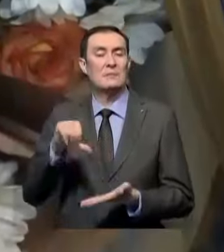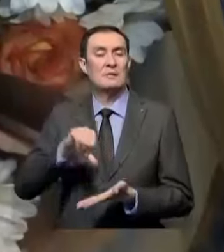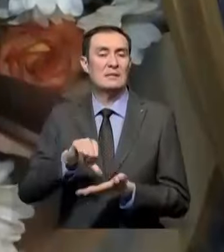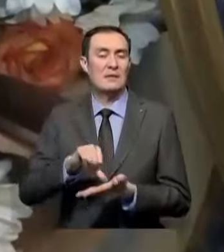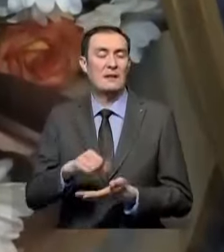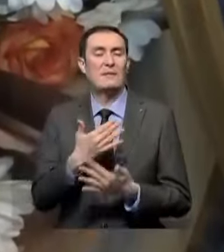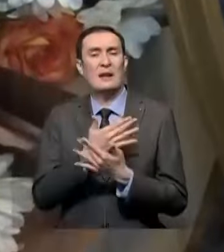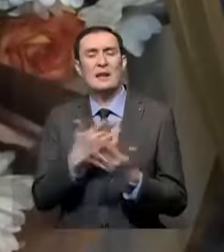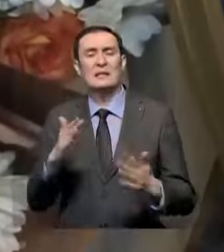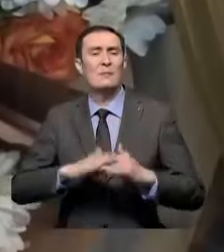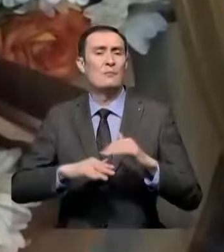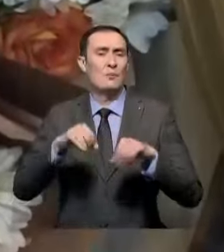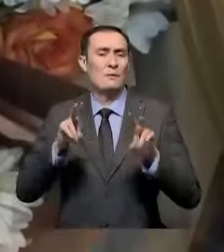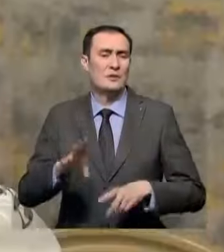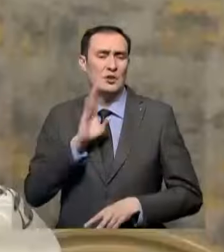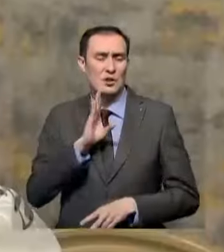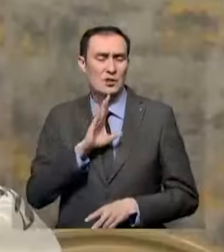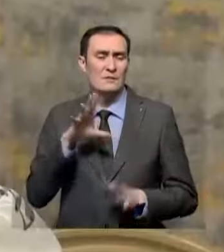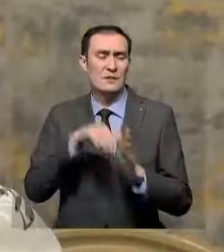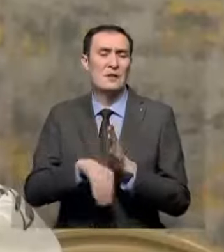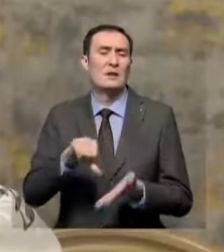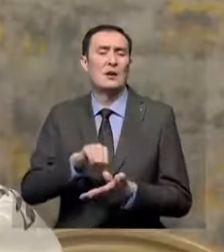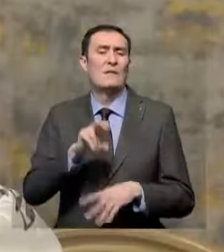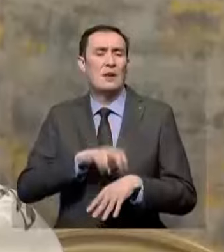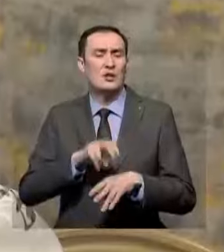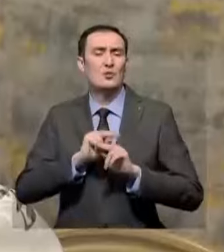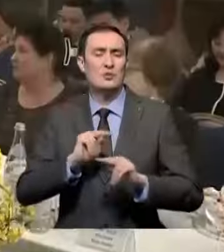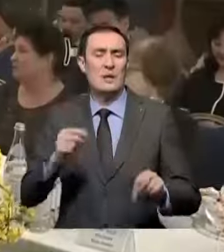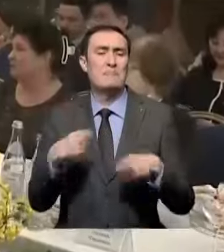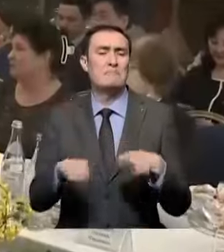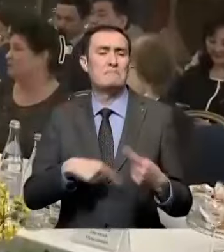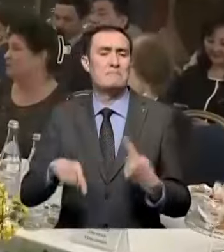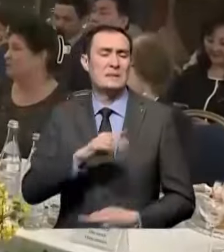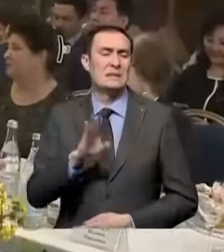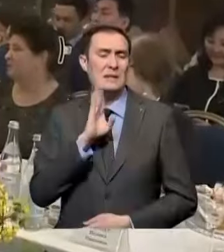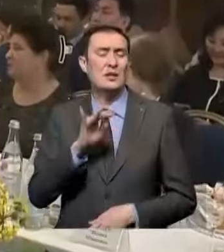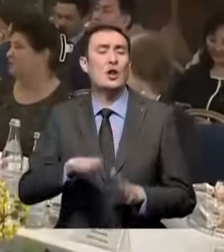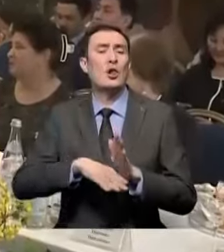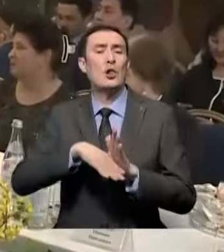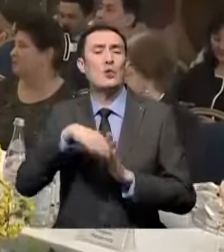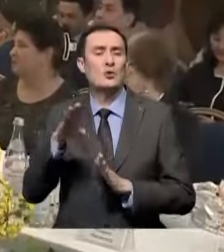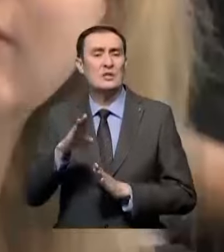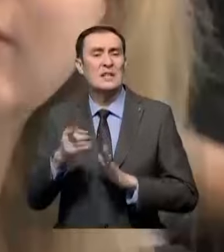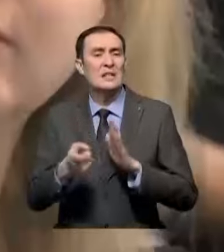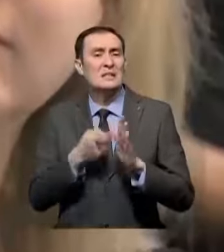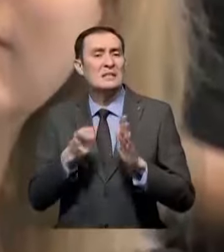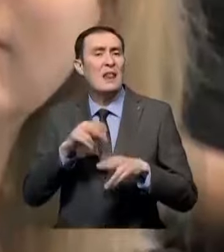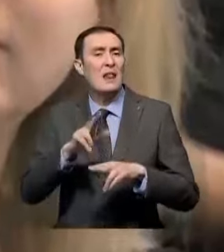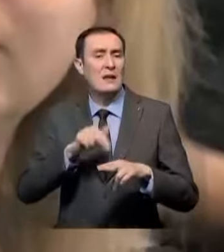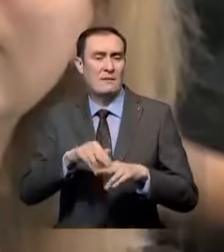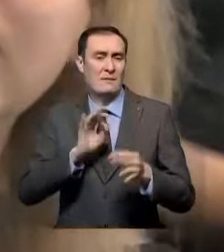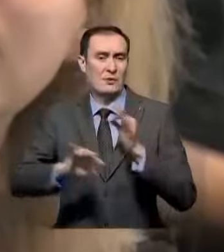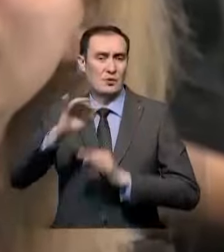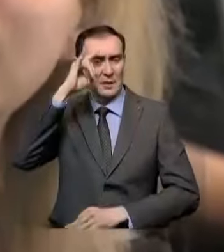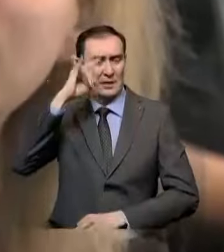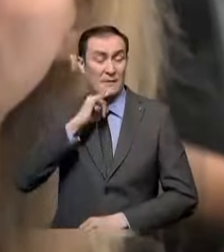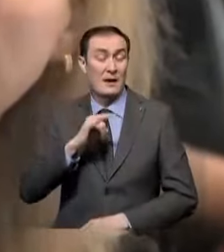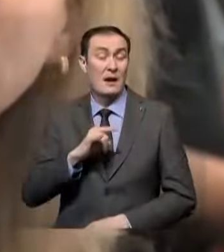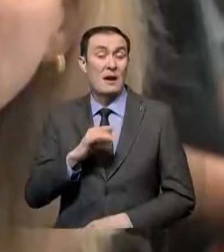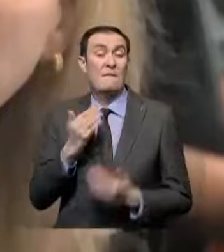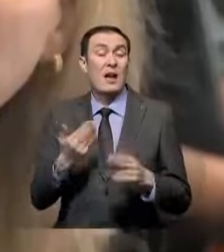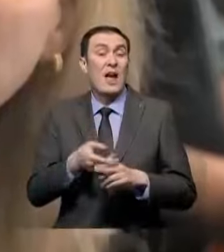представительниц самых разных профессий. Среди собравшихся – врачи, учителя, бизнес-леди и даже лучший следователь Восточного Казахстана. Вопреки